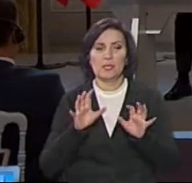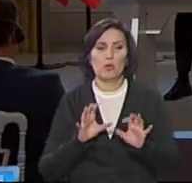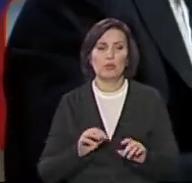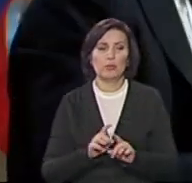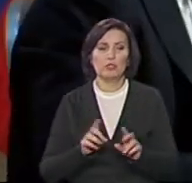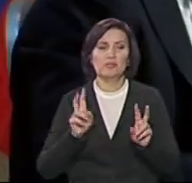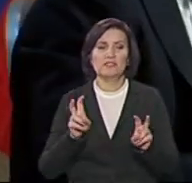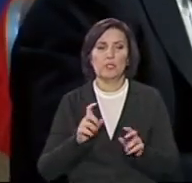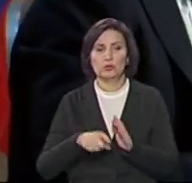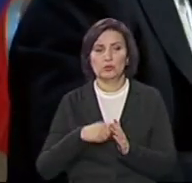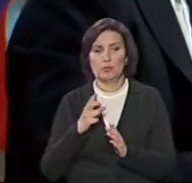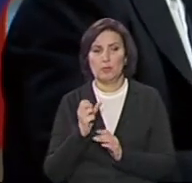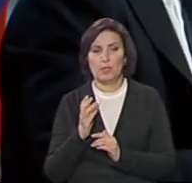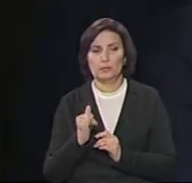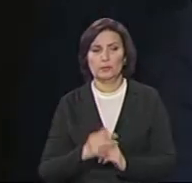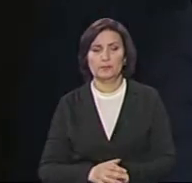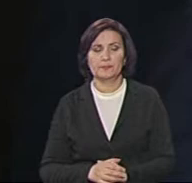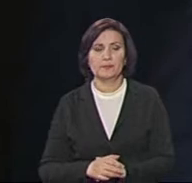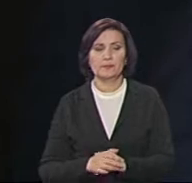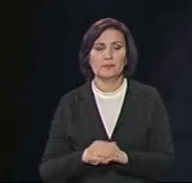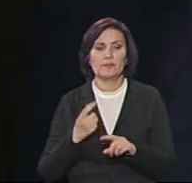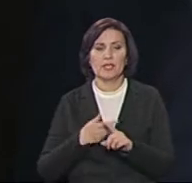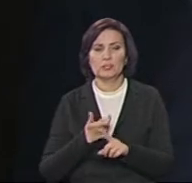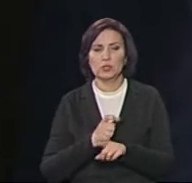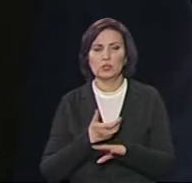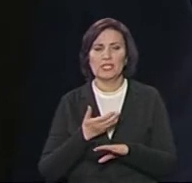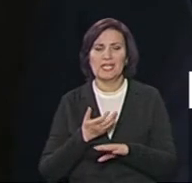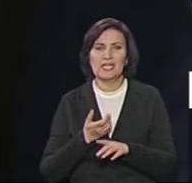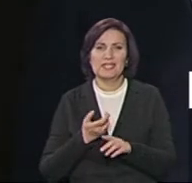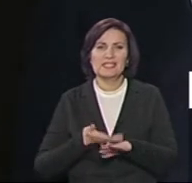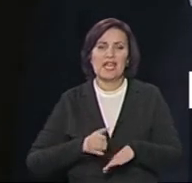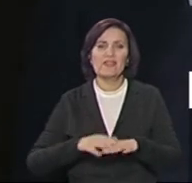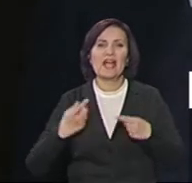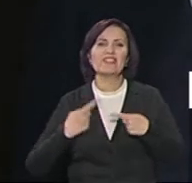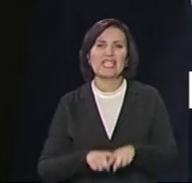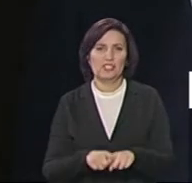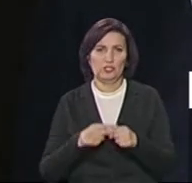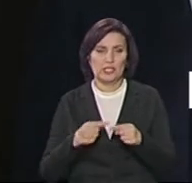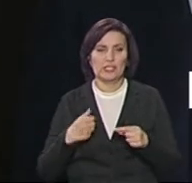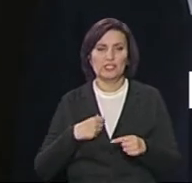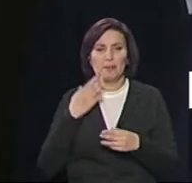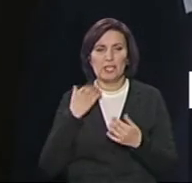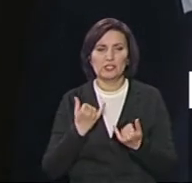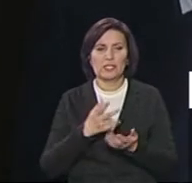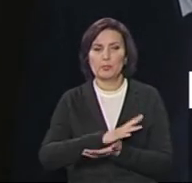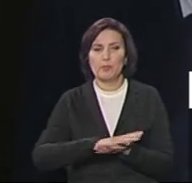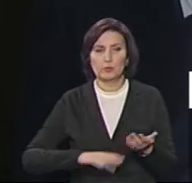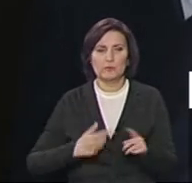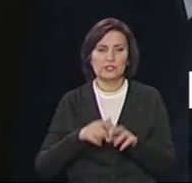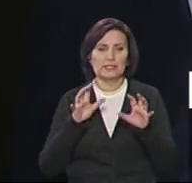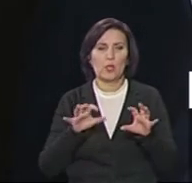статус Донбасу. Це ж дуже складна технічна річ. Нам легше зараз продовжити